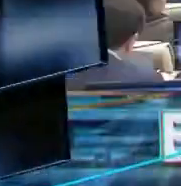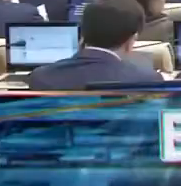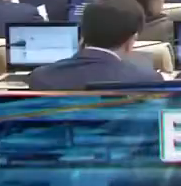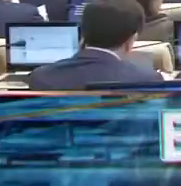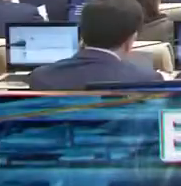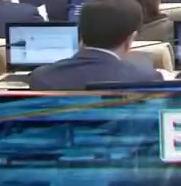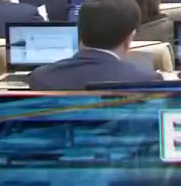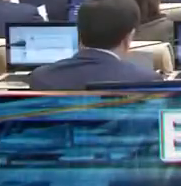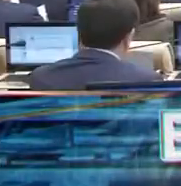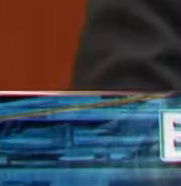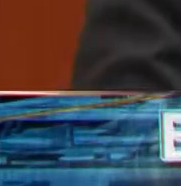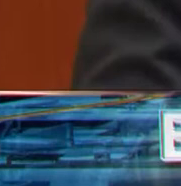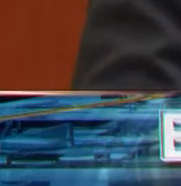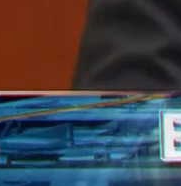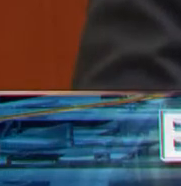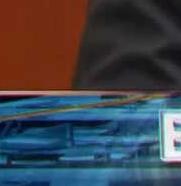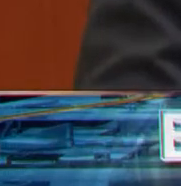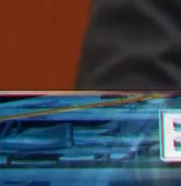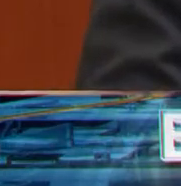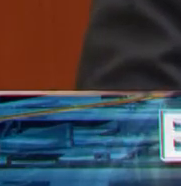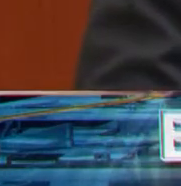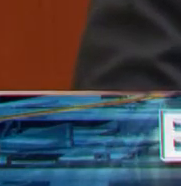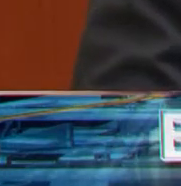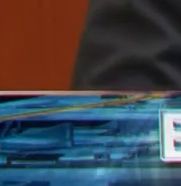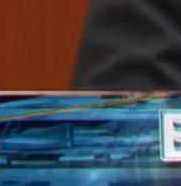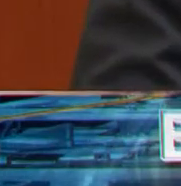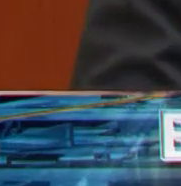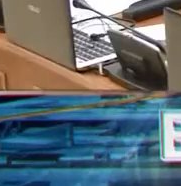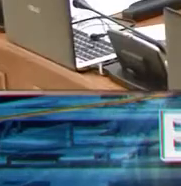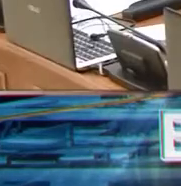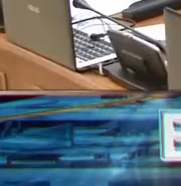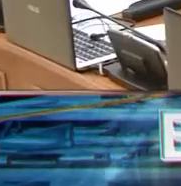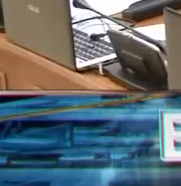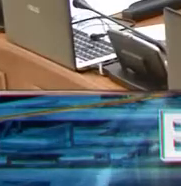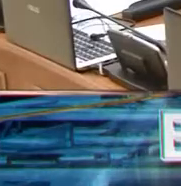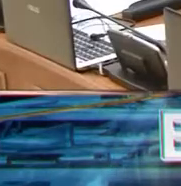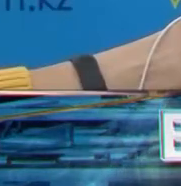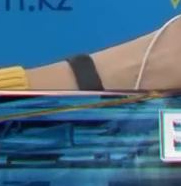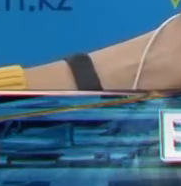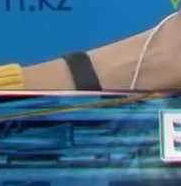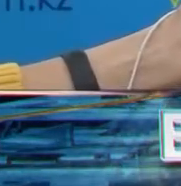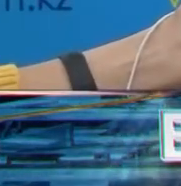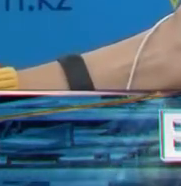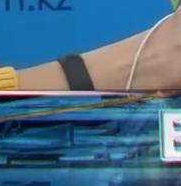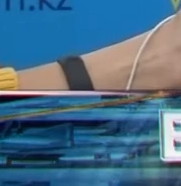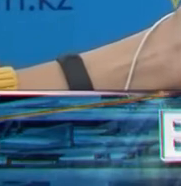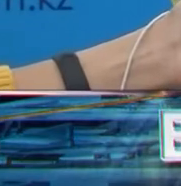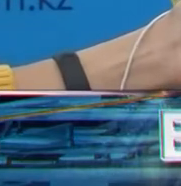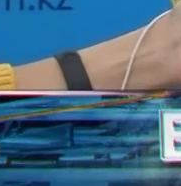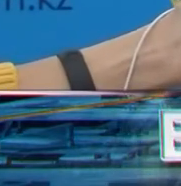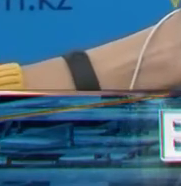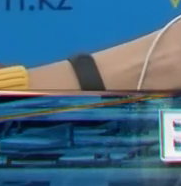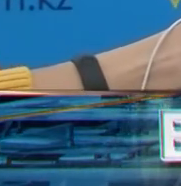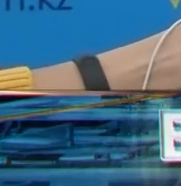Қордай ауданында қайта қалпына келтіру жұмыстары басталды. Үкімет пен жергілікті бюджеттен қомақты қаржы бөлінбек. Үкімет комиссиясы